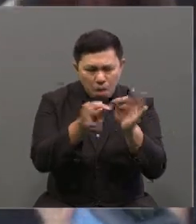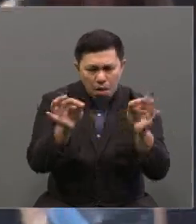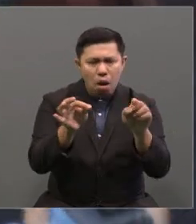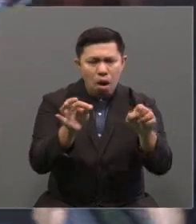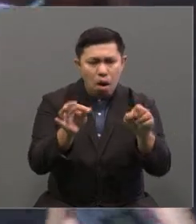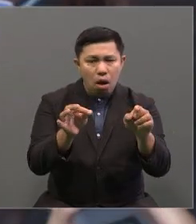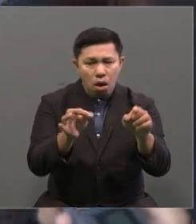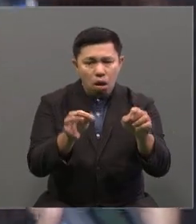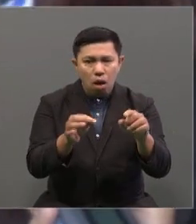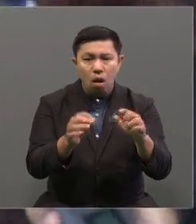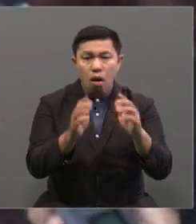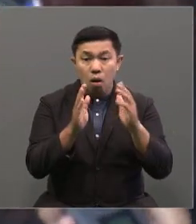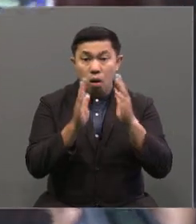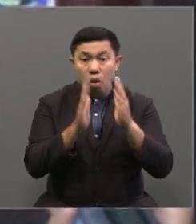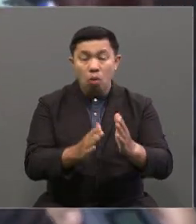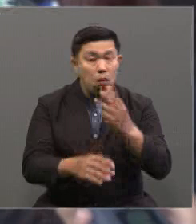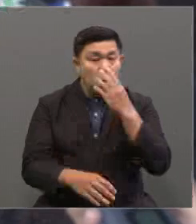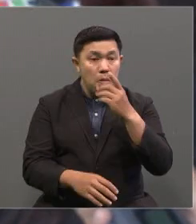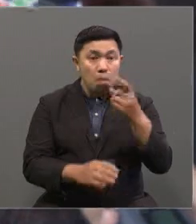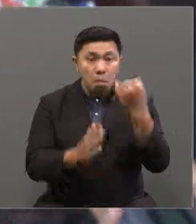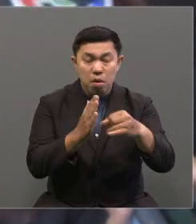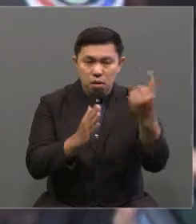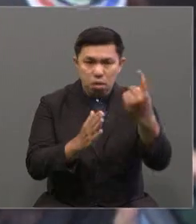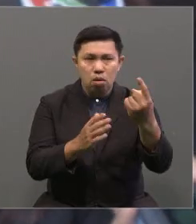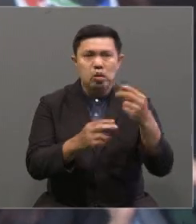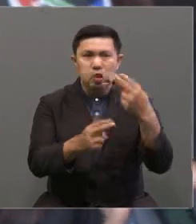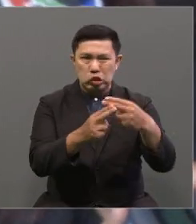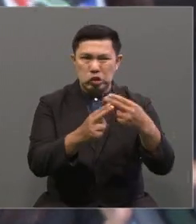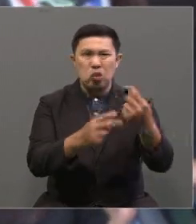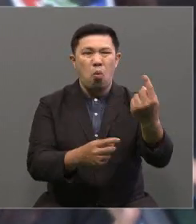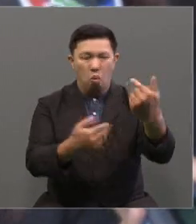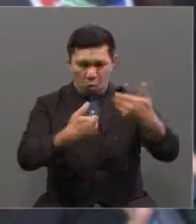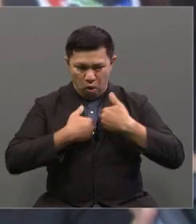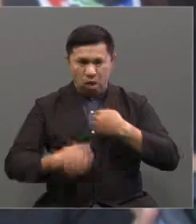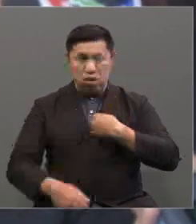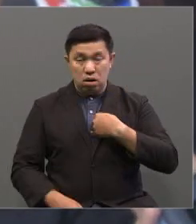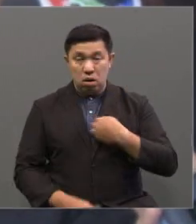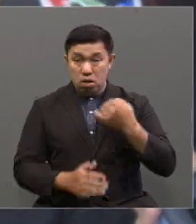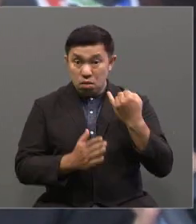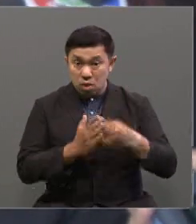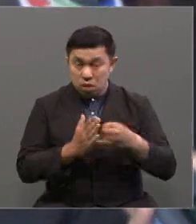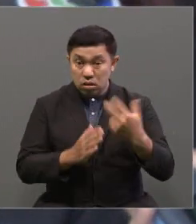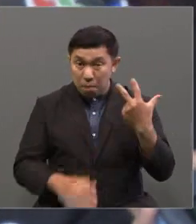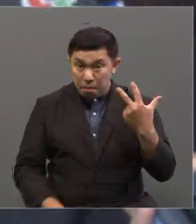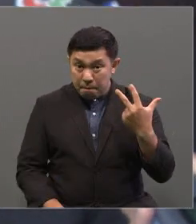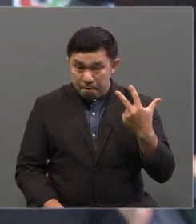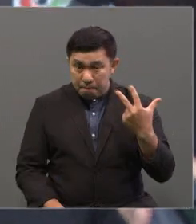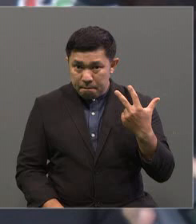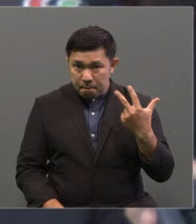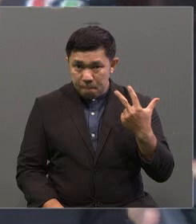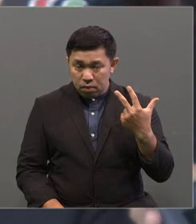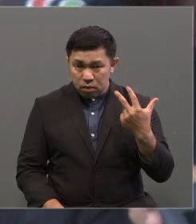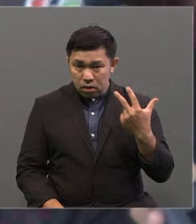ไว้แค่นั้นว่าเป็นผู้ต้องหาอีกคนหนึ่งเป็นคนซัดทอด ไม่ใช่สามค่ะ ตอนนี้คุณพั